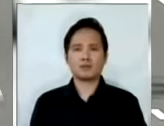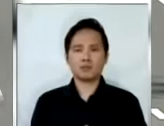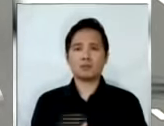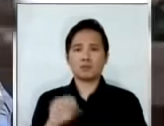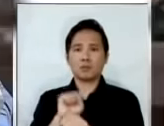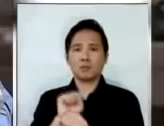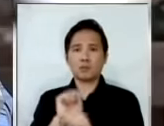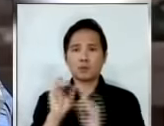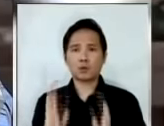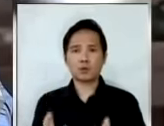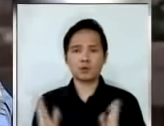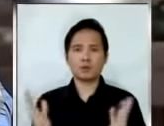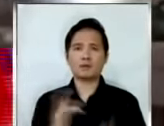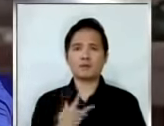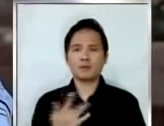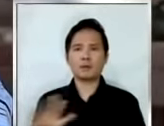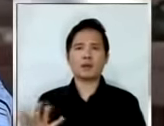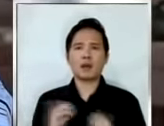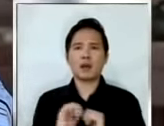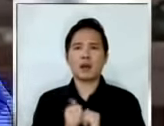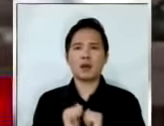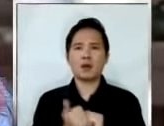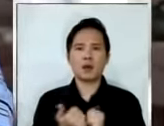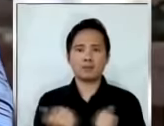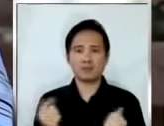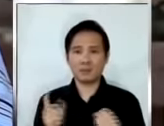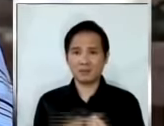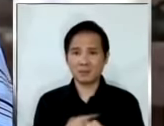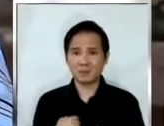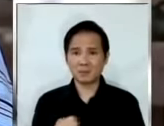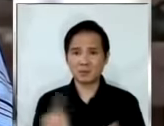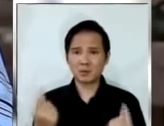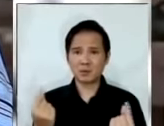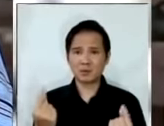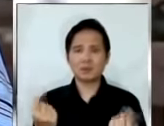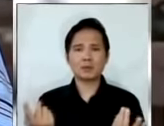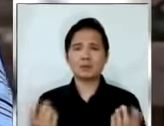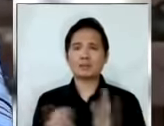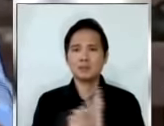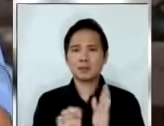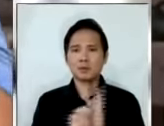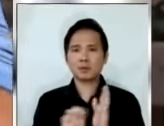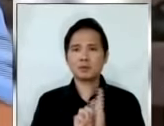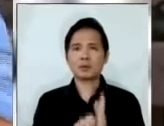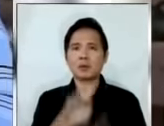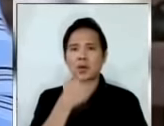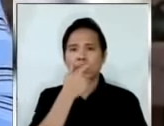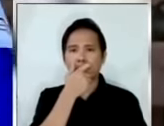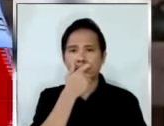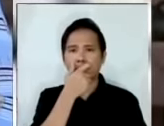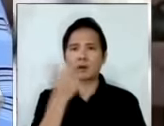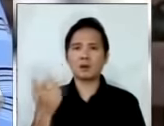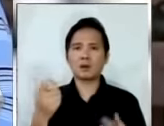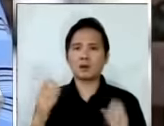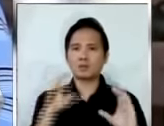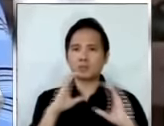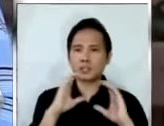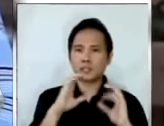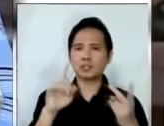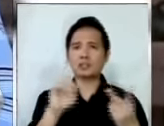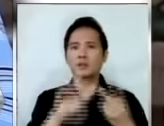pasada. Ito yung mekaniko, ito yung dispatcher, yung inspector,